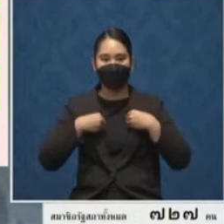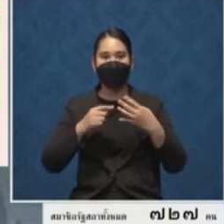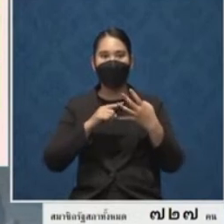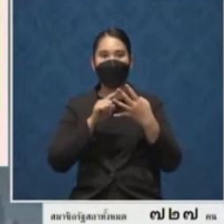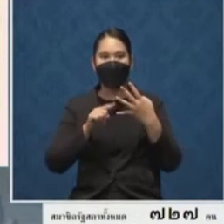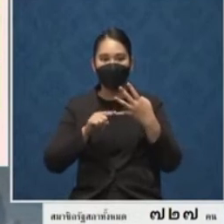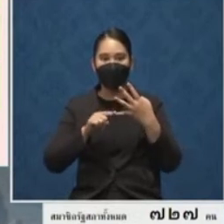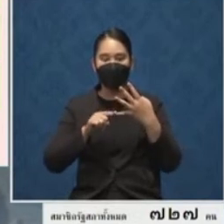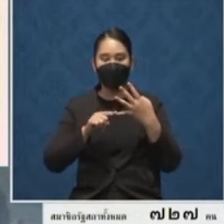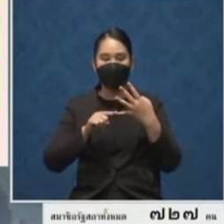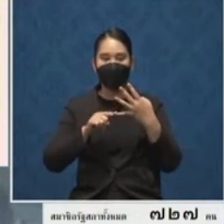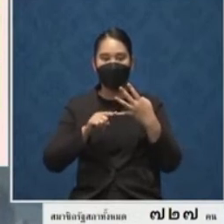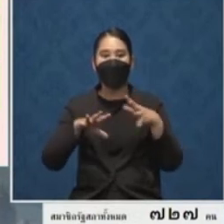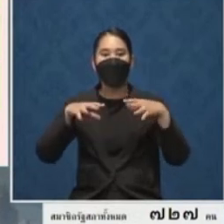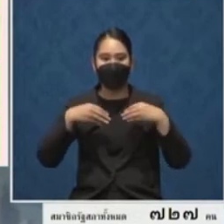การครับ